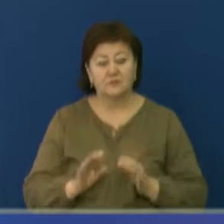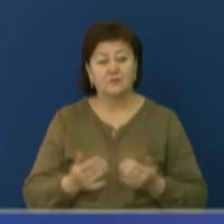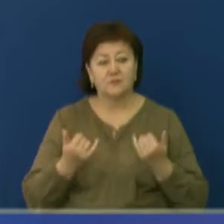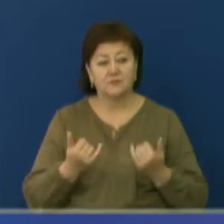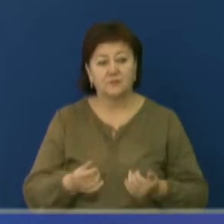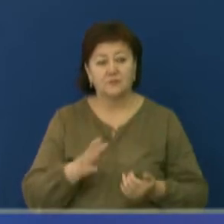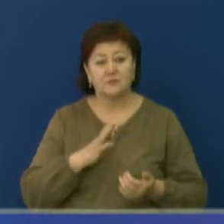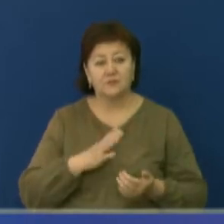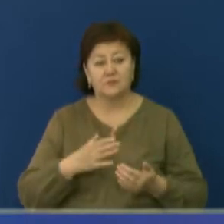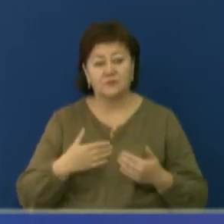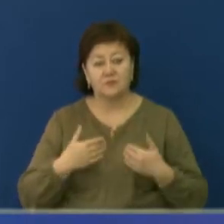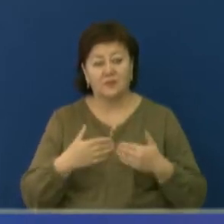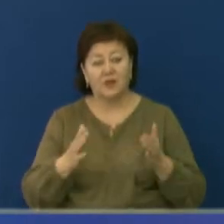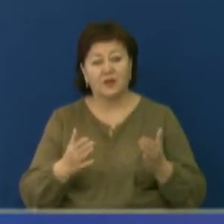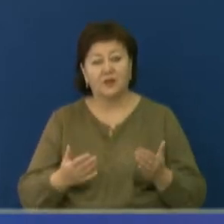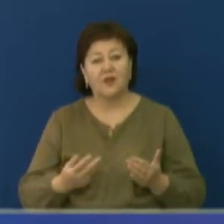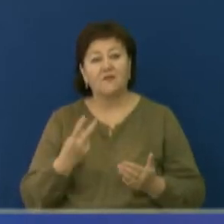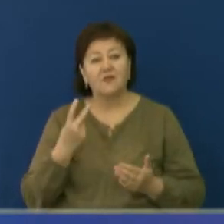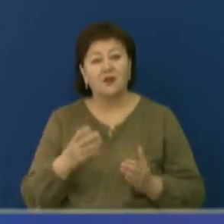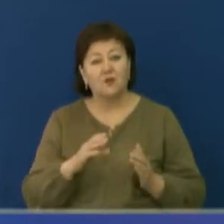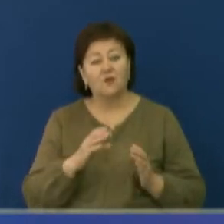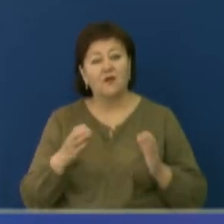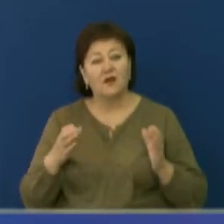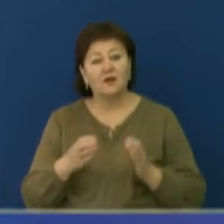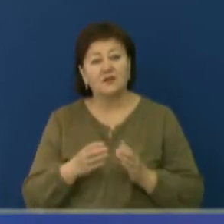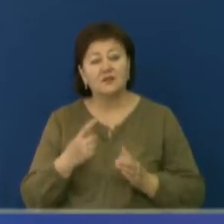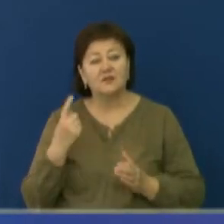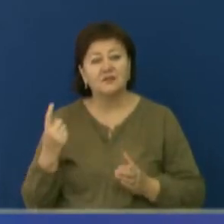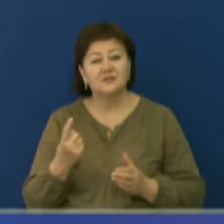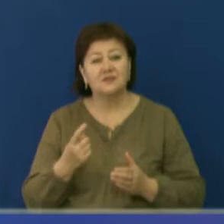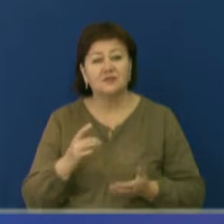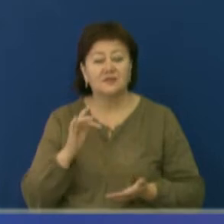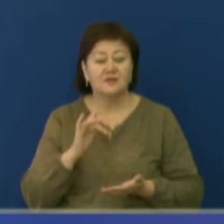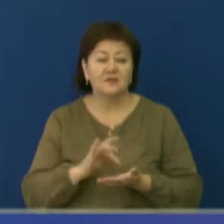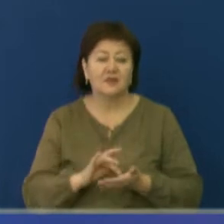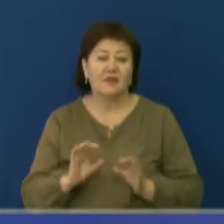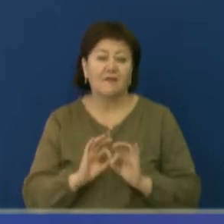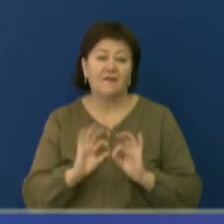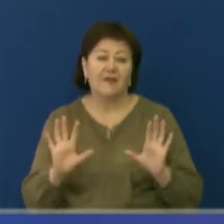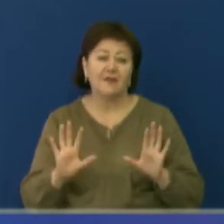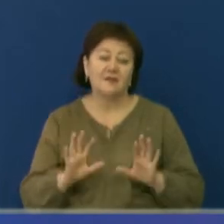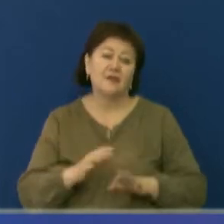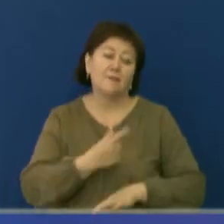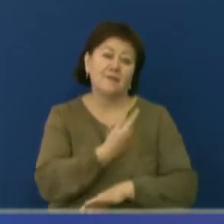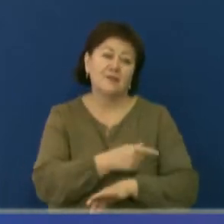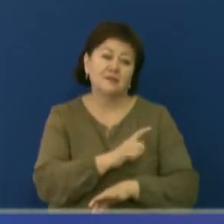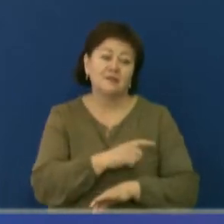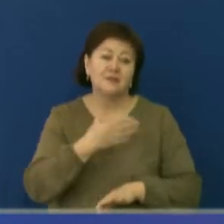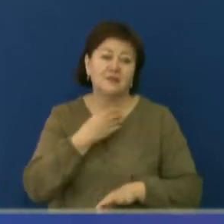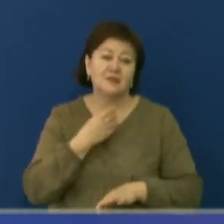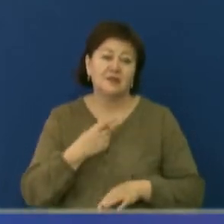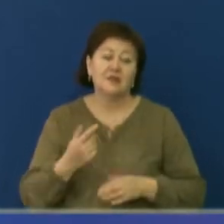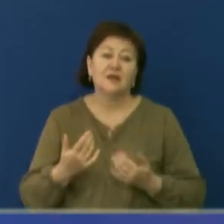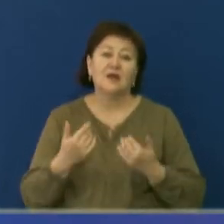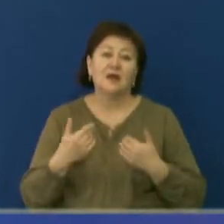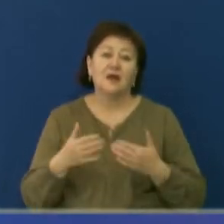Сегодня состоялся запуск второго этапа работы единственного в стране центра ядерной медицины «Семея», в рамках которого